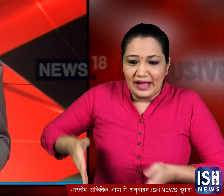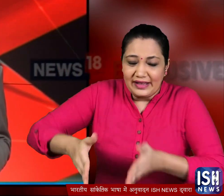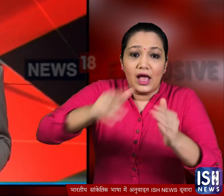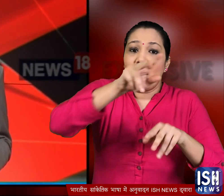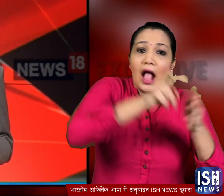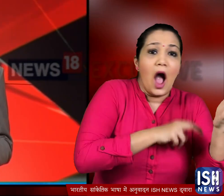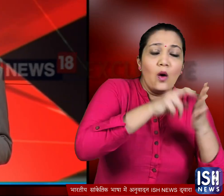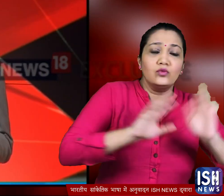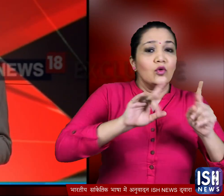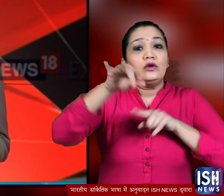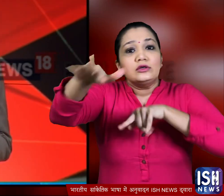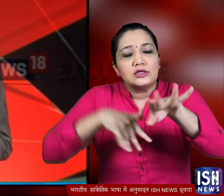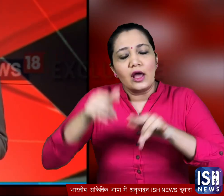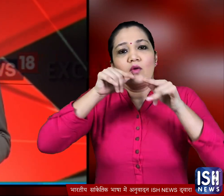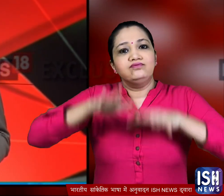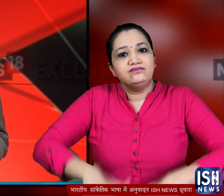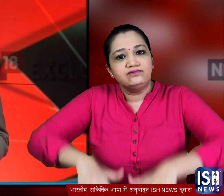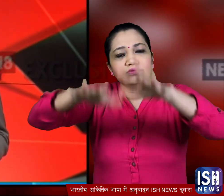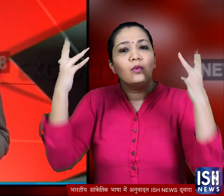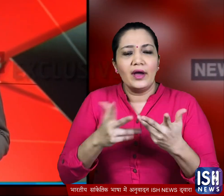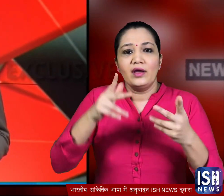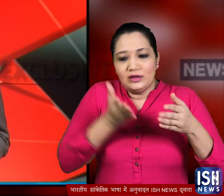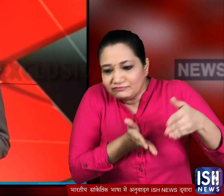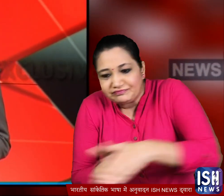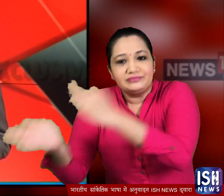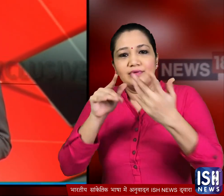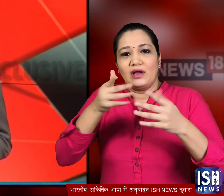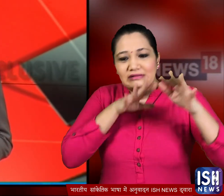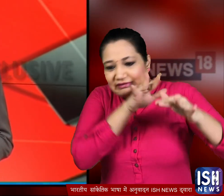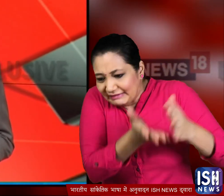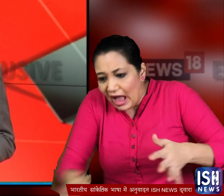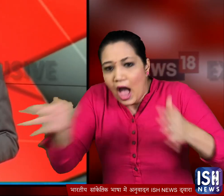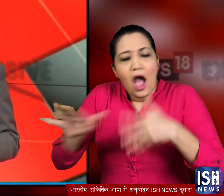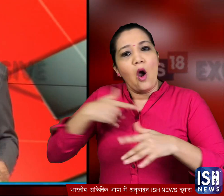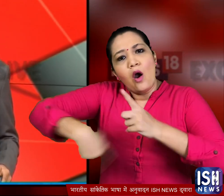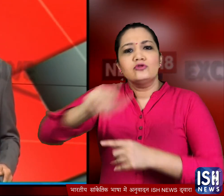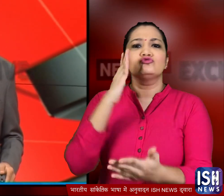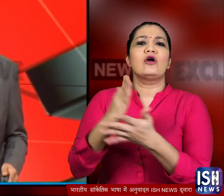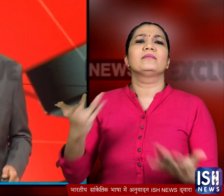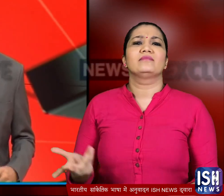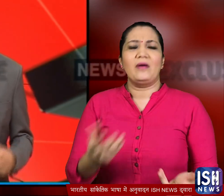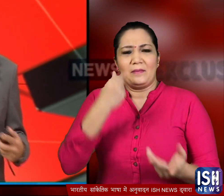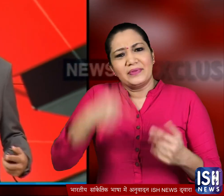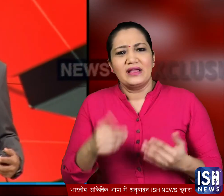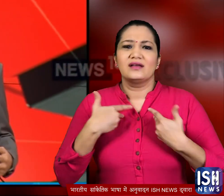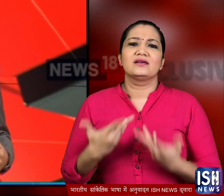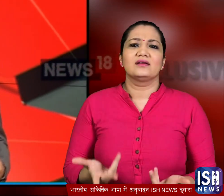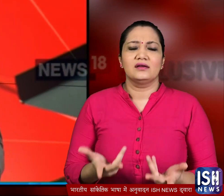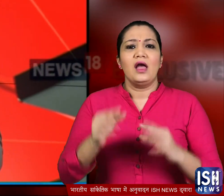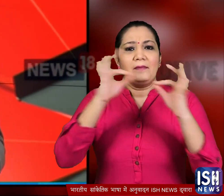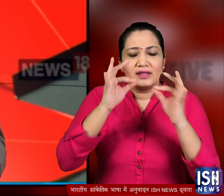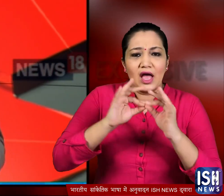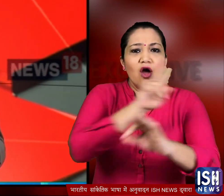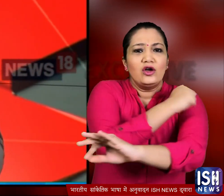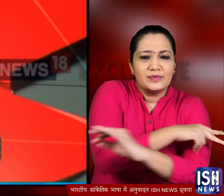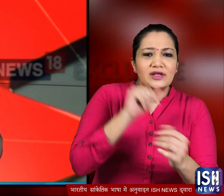के किनारे बसे गांवों से ज्यादा शहरों को डुबो रहा है, क्योंकि पानी के निकलने का रास्ता हम सब ने मिलकर बंद कर दिया। अब तो बेतिया जैसे कई शहरों